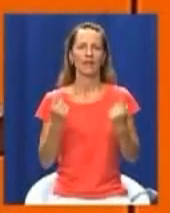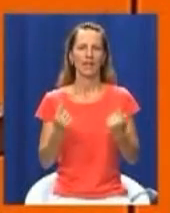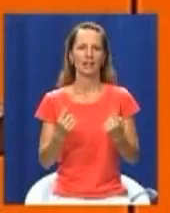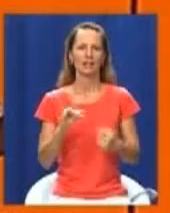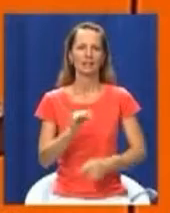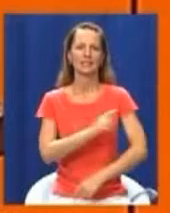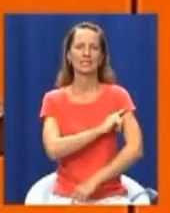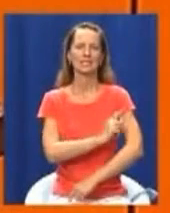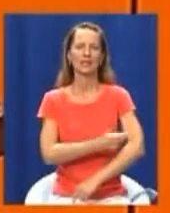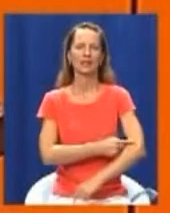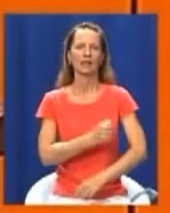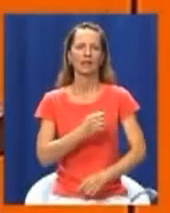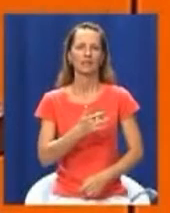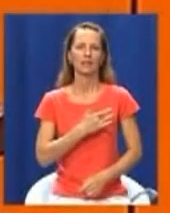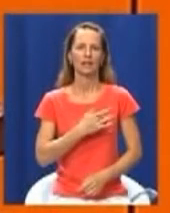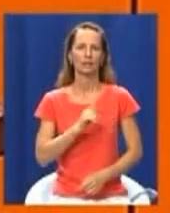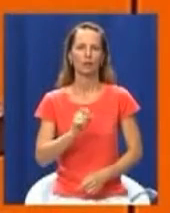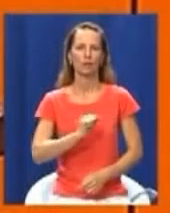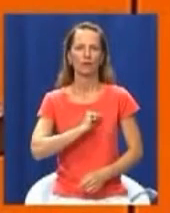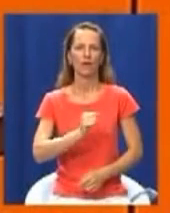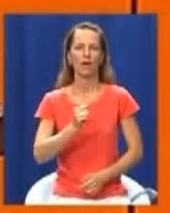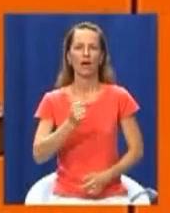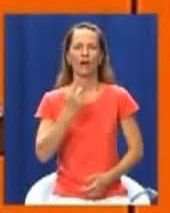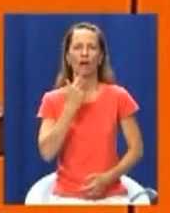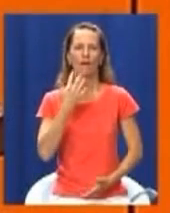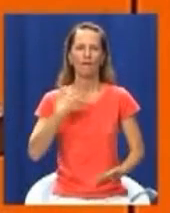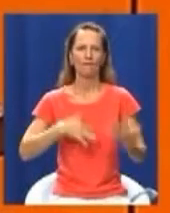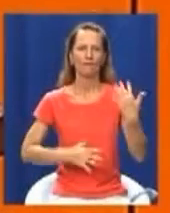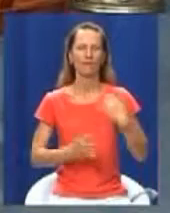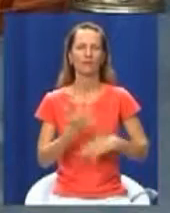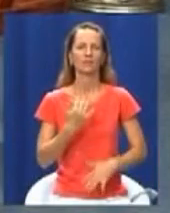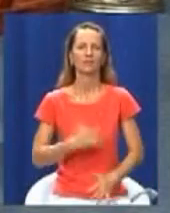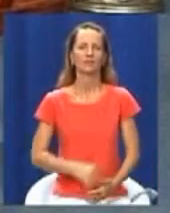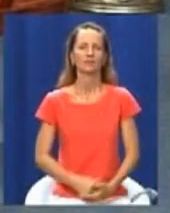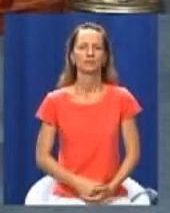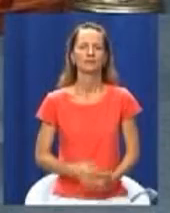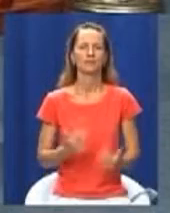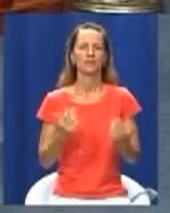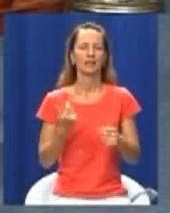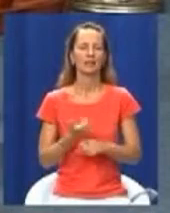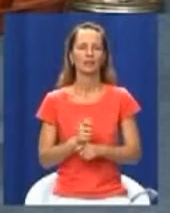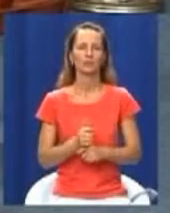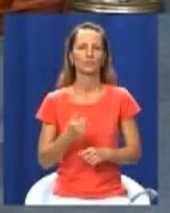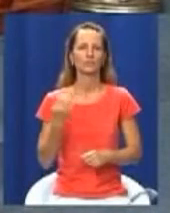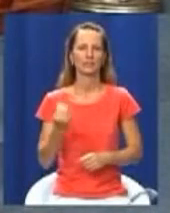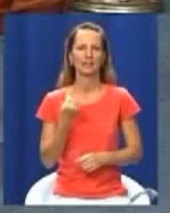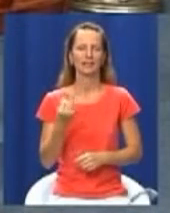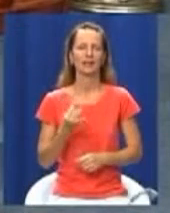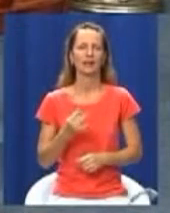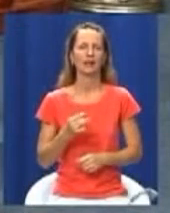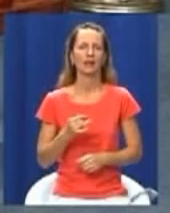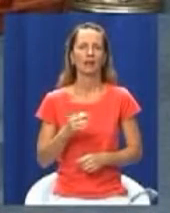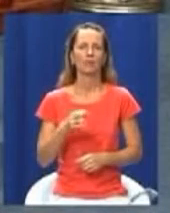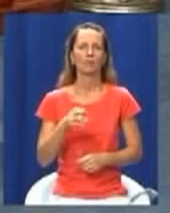сильне серце, щоб качати у мізокров. Так, це дуже-дуже цікаво. Ну,